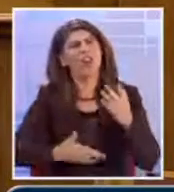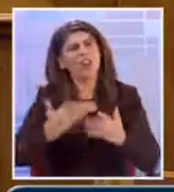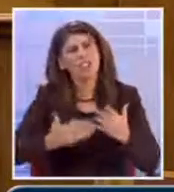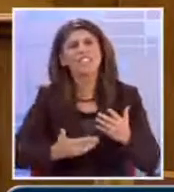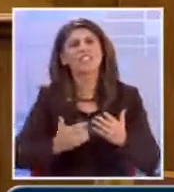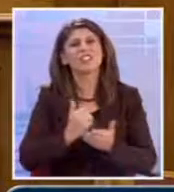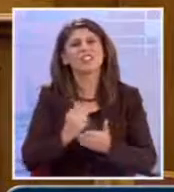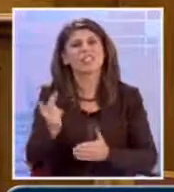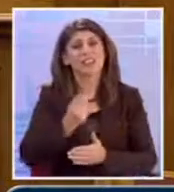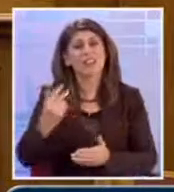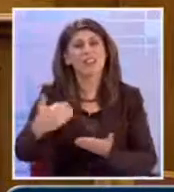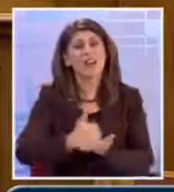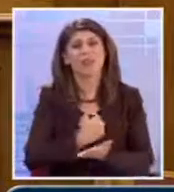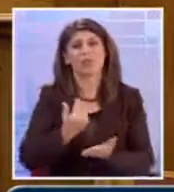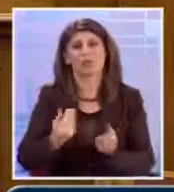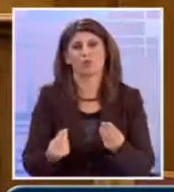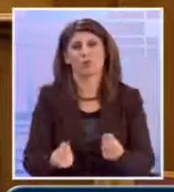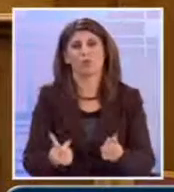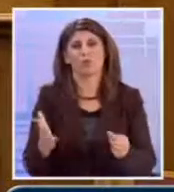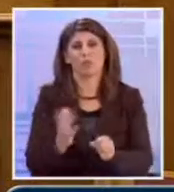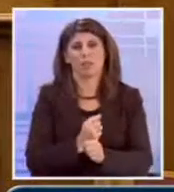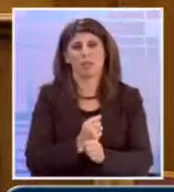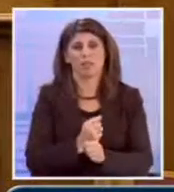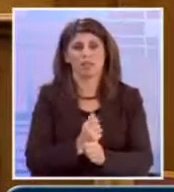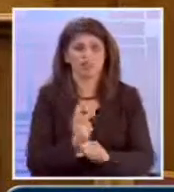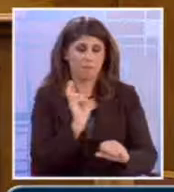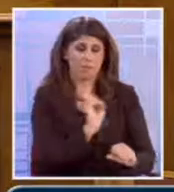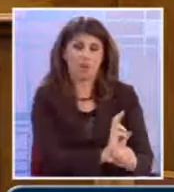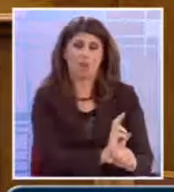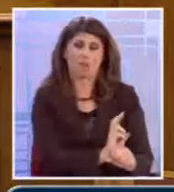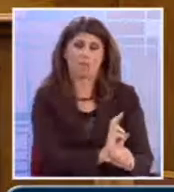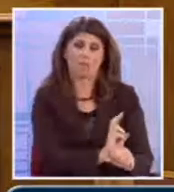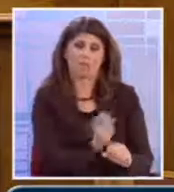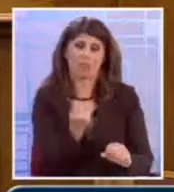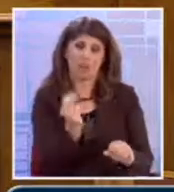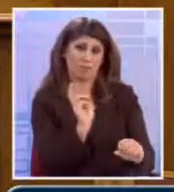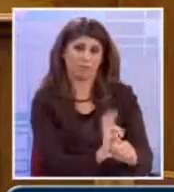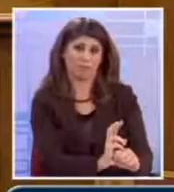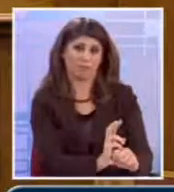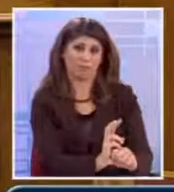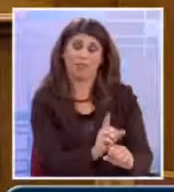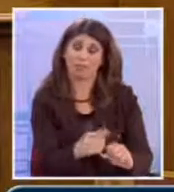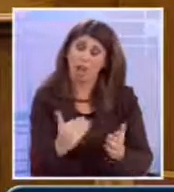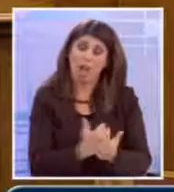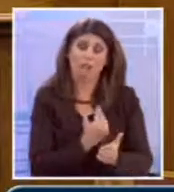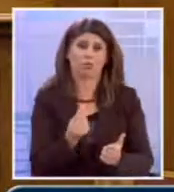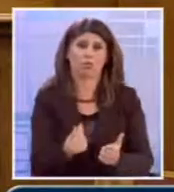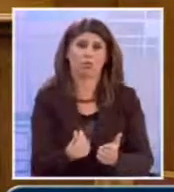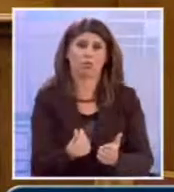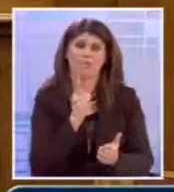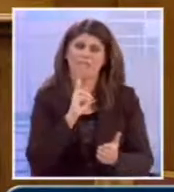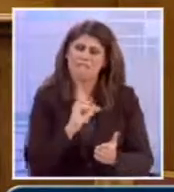και κοινωνικά άδικος τρόπος επίτευξης πρωτογενούς πλεονάσματος. Η ίδια